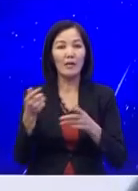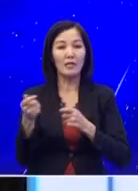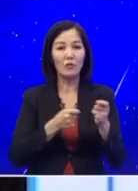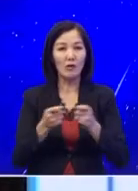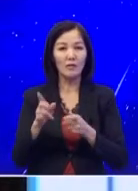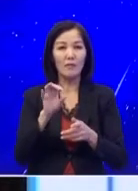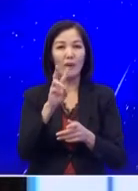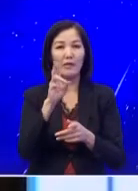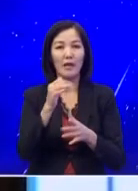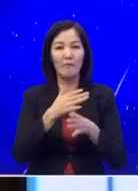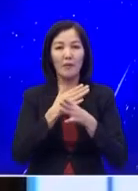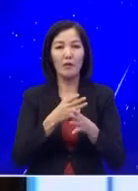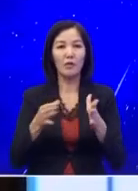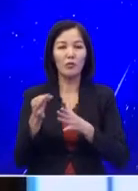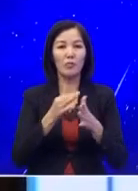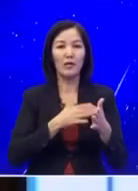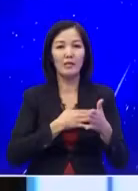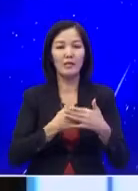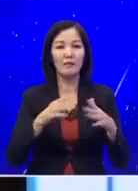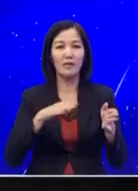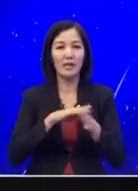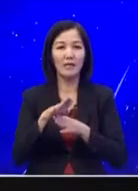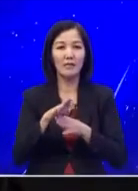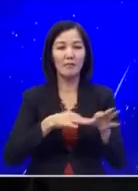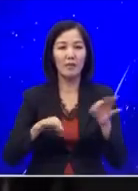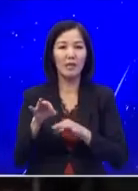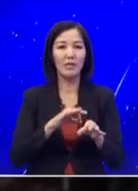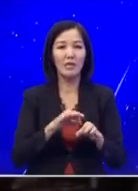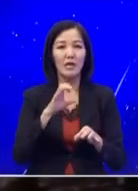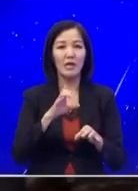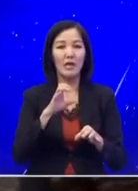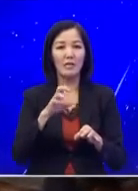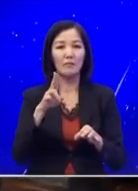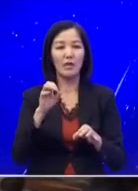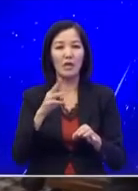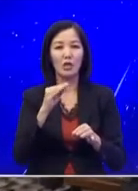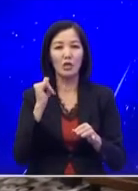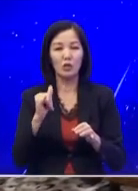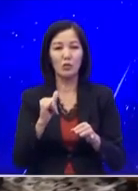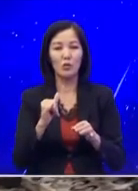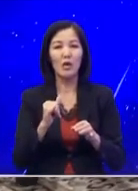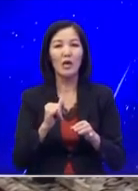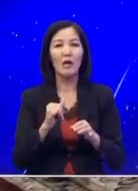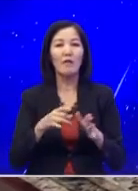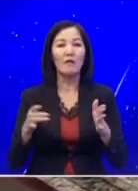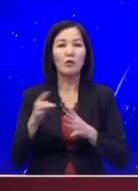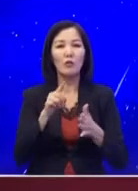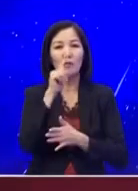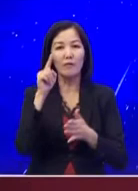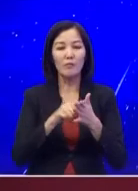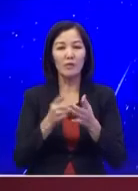руководство Аманды Кабаталова помогает области активно реализовывать проекты через СПК ЖТСУ. Следует сказать, в регионе